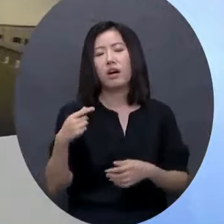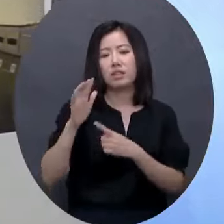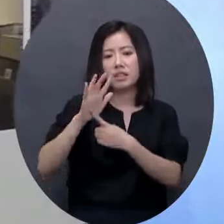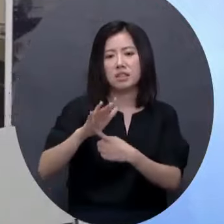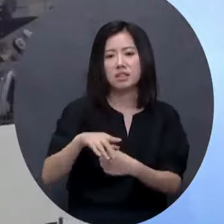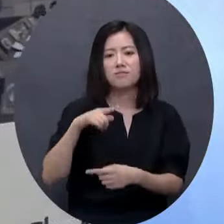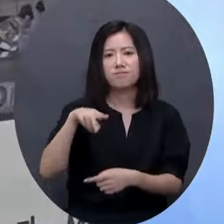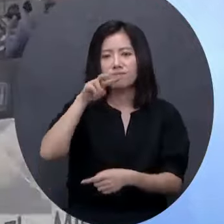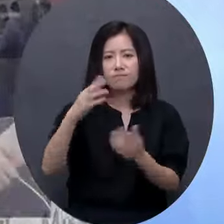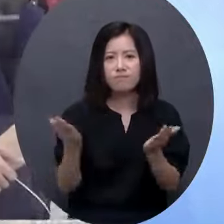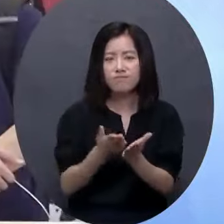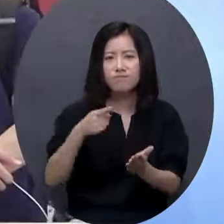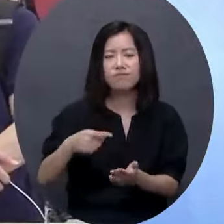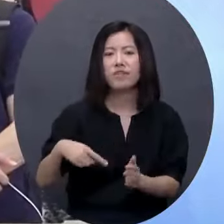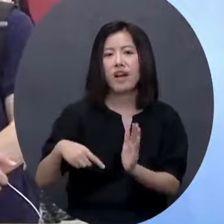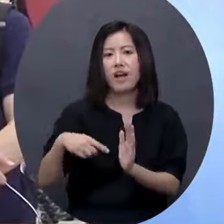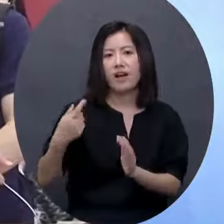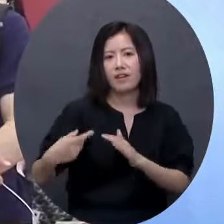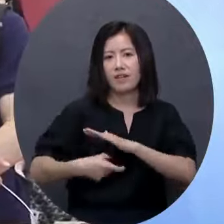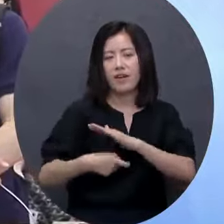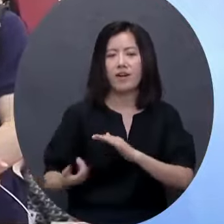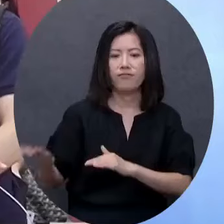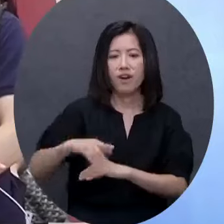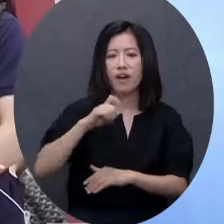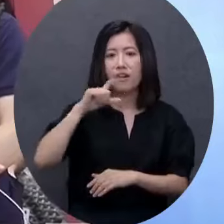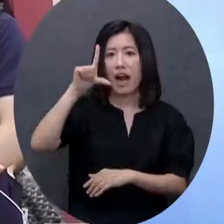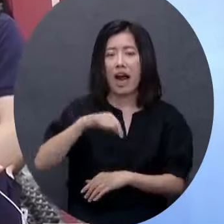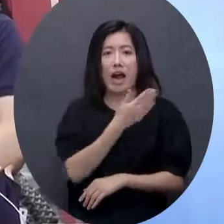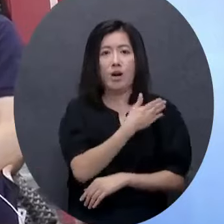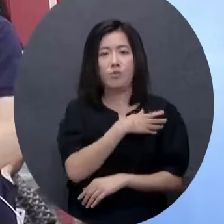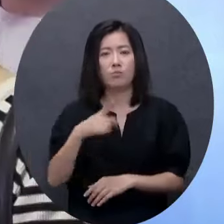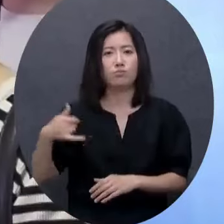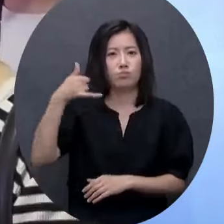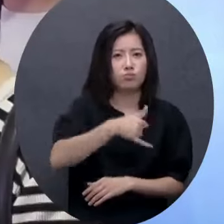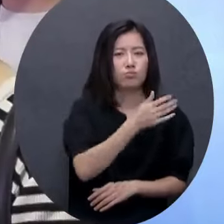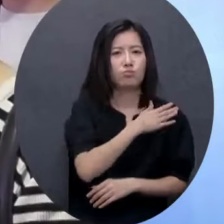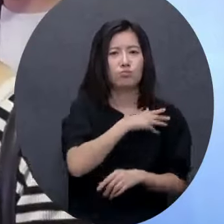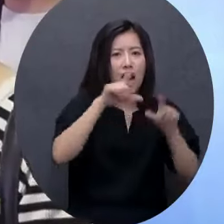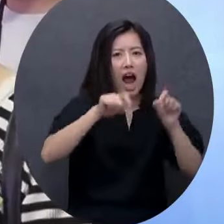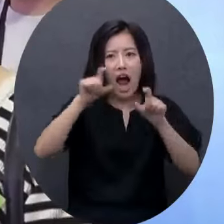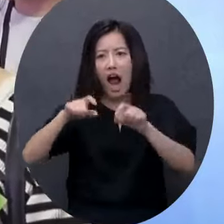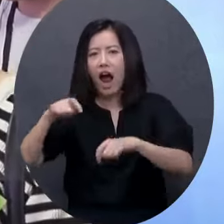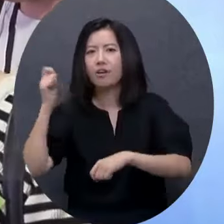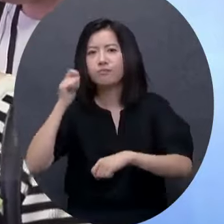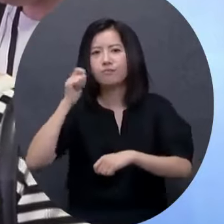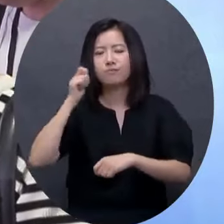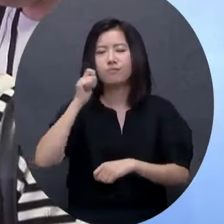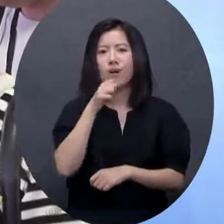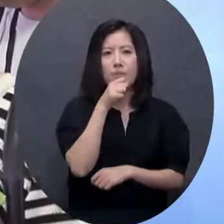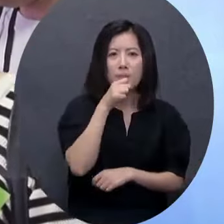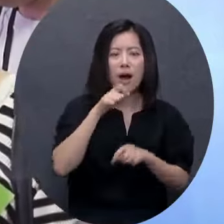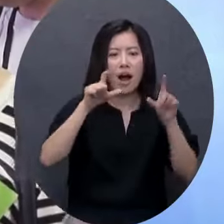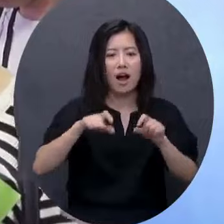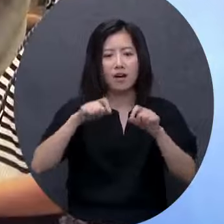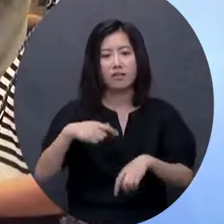署反貪足印。有廉署前夥計專程回來做導賞員， 其實廉潔是香港重要的